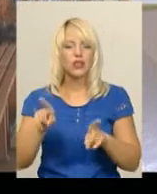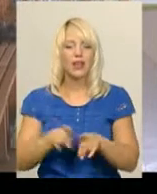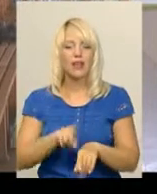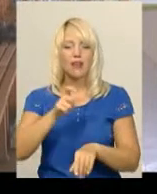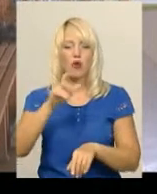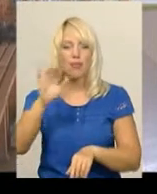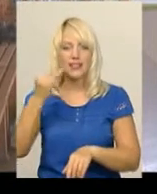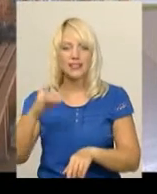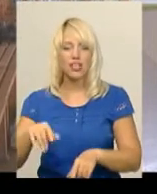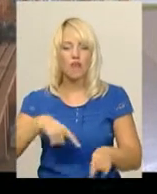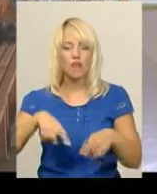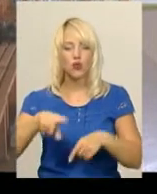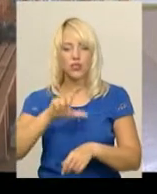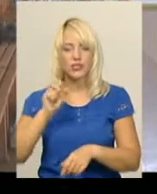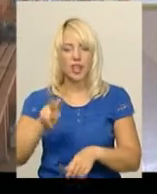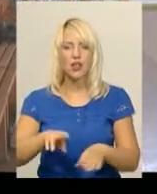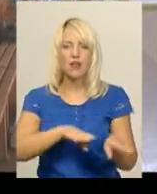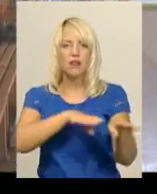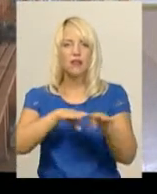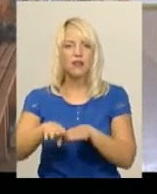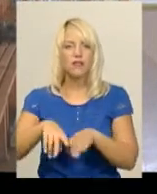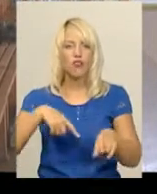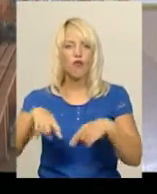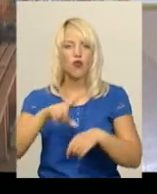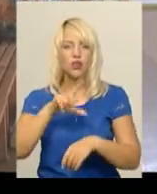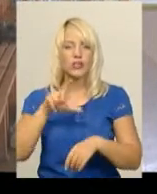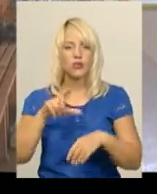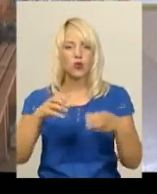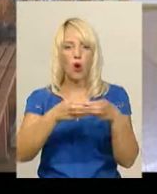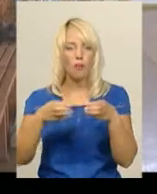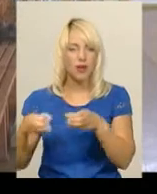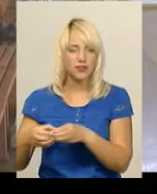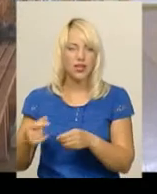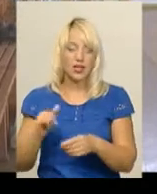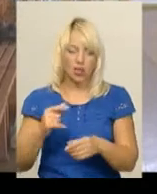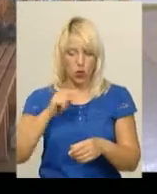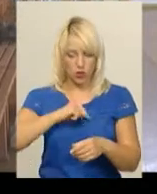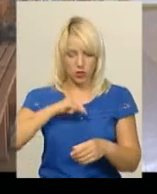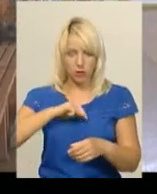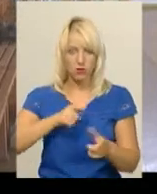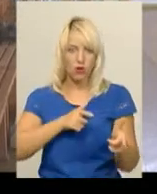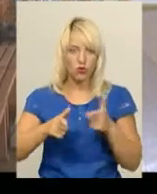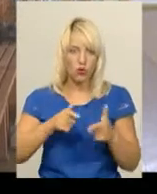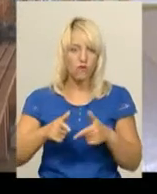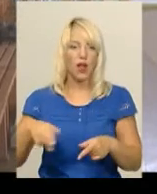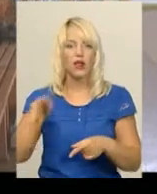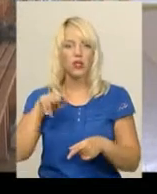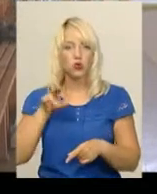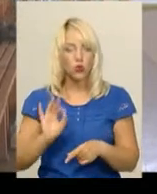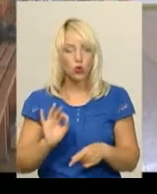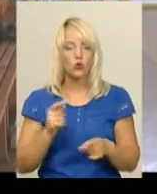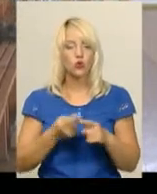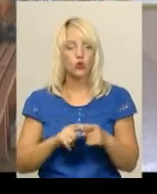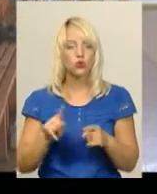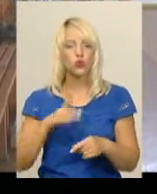рівень європейських команд. Ну і, відповідно, вже готували себе як функціонально, так і психологічно до того, що